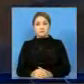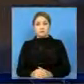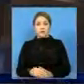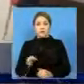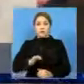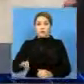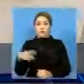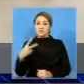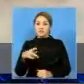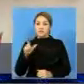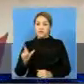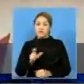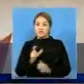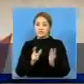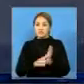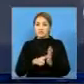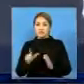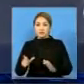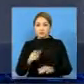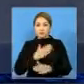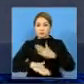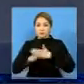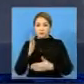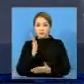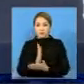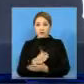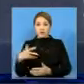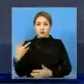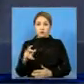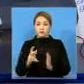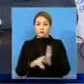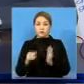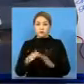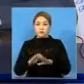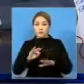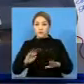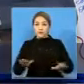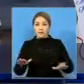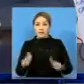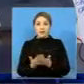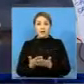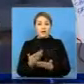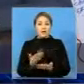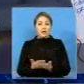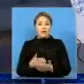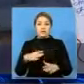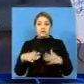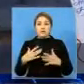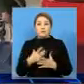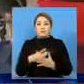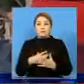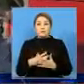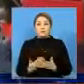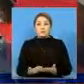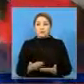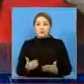Облыста 27 мыңнан астам мүмкіндігі шектеулі жан бар. Оның 3800-ге жуығы бала. Әр жанның тағдыры жай-күйі әркелкі.